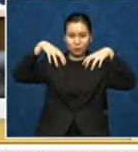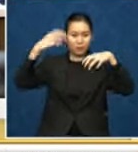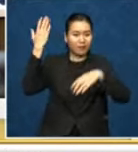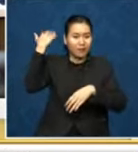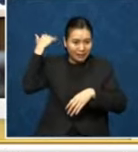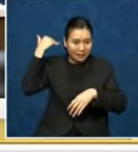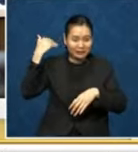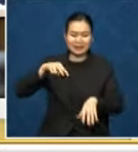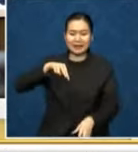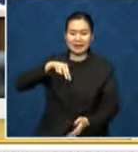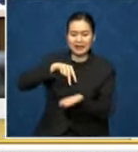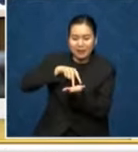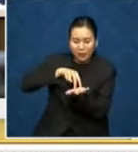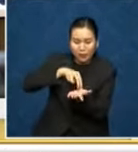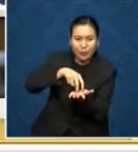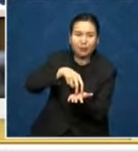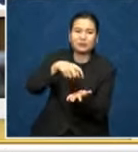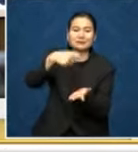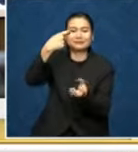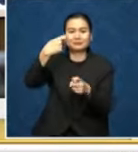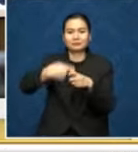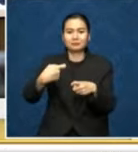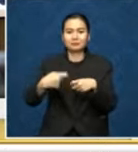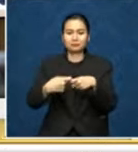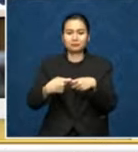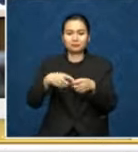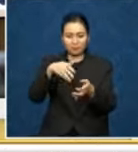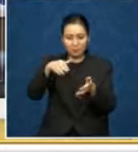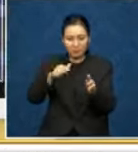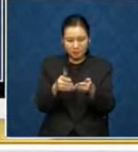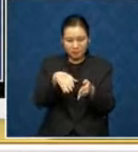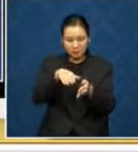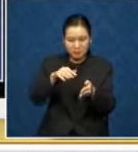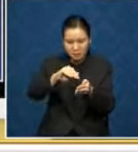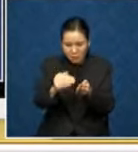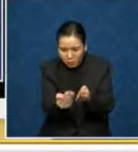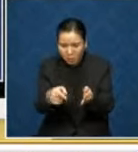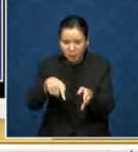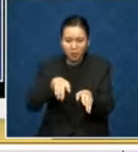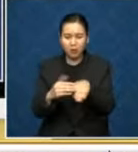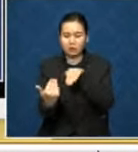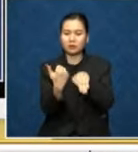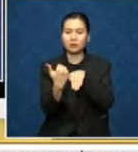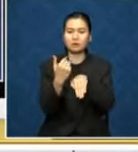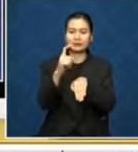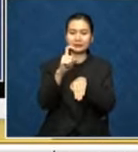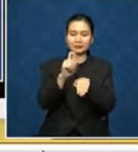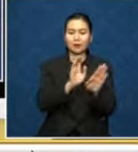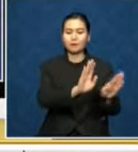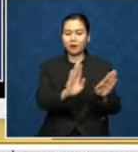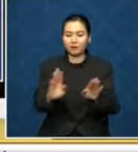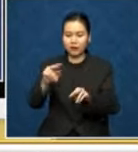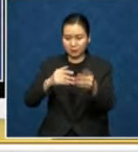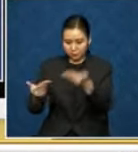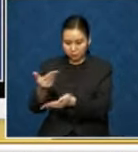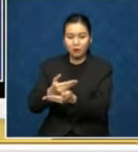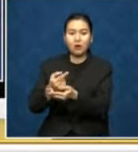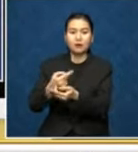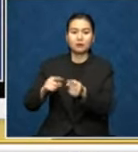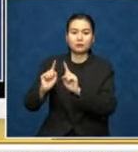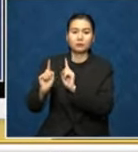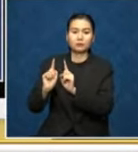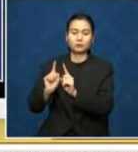มาเนี่ยแค่เดินยังลำบากเลยนะครับก็ขอกราบเรียนท่านประธานส่งเรื่องนี้ต่อไปหารือกับหน่วยงานที่เกี่ยวข้องนะครับเรื่องสุดท้ายที่